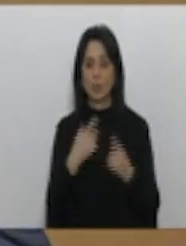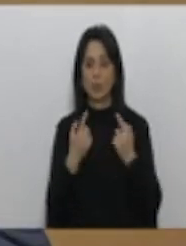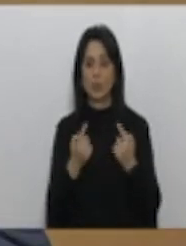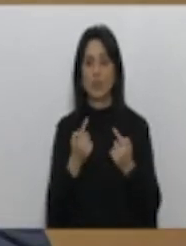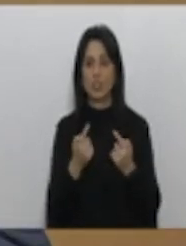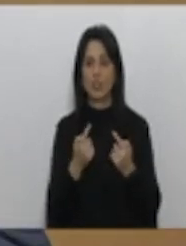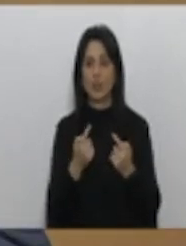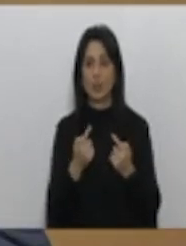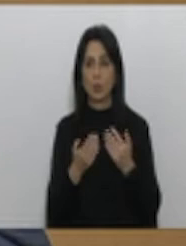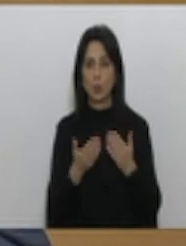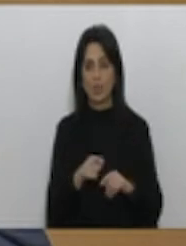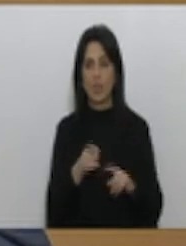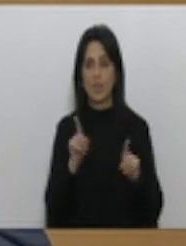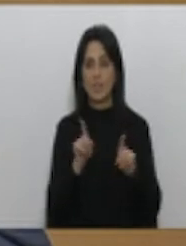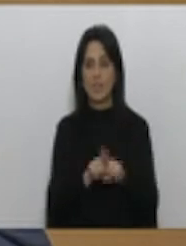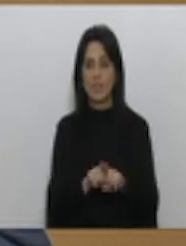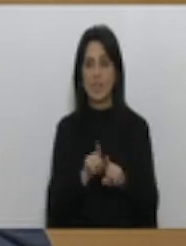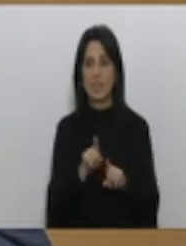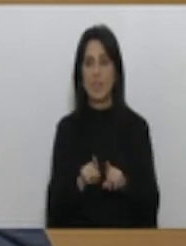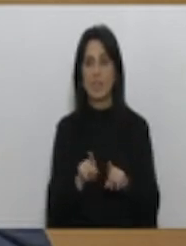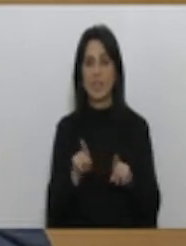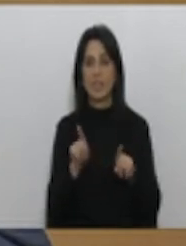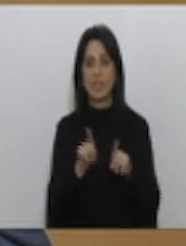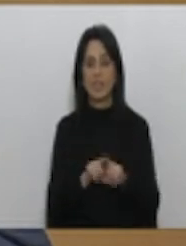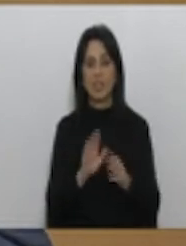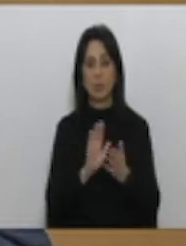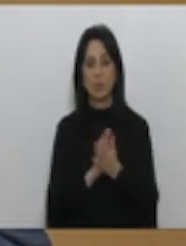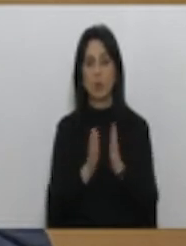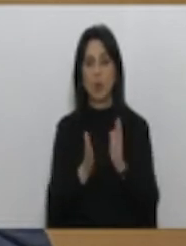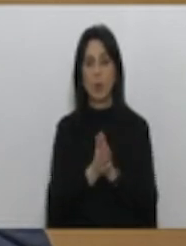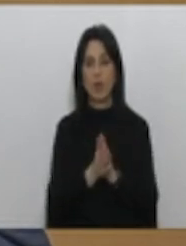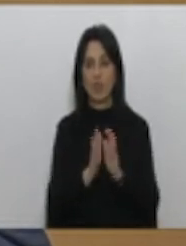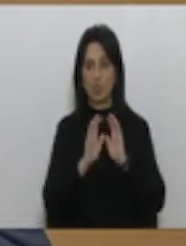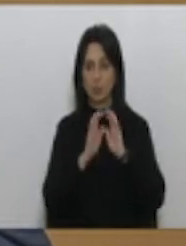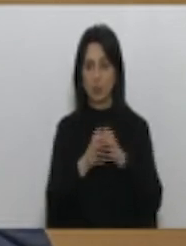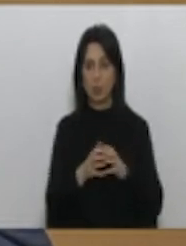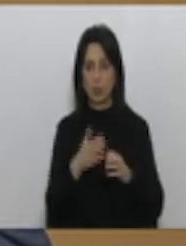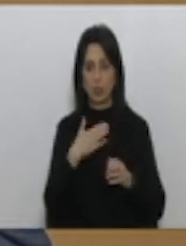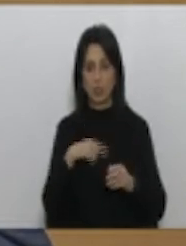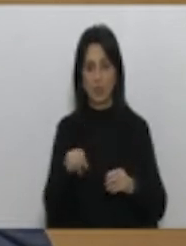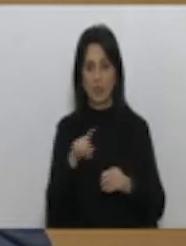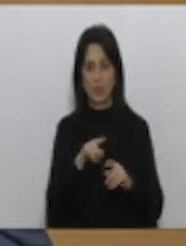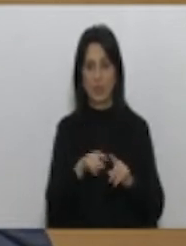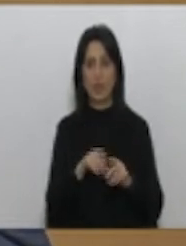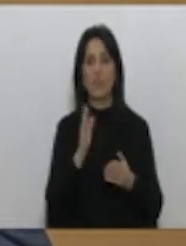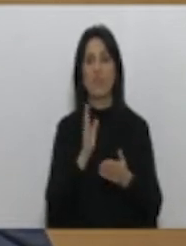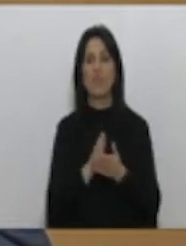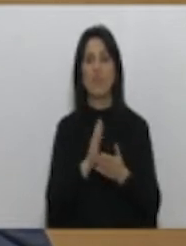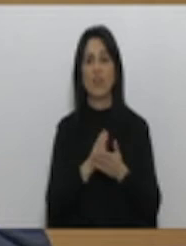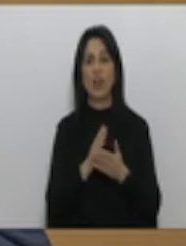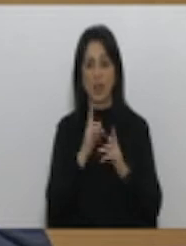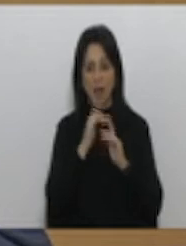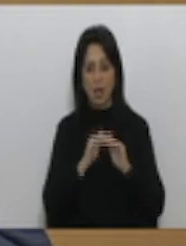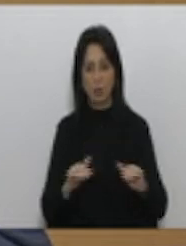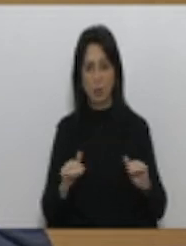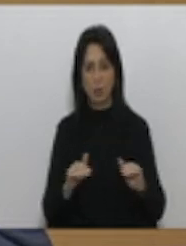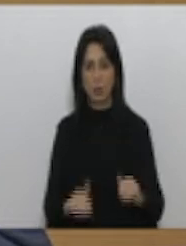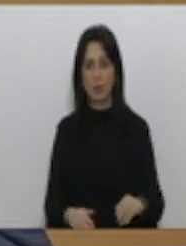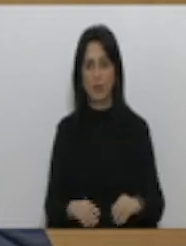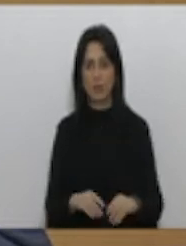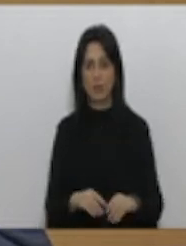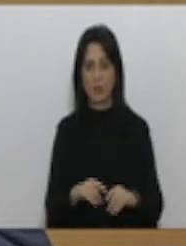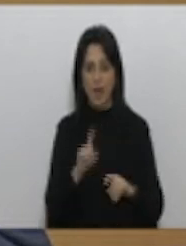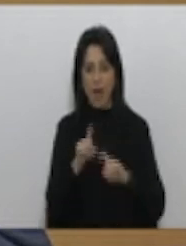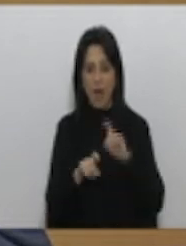უმნიშვნელოვანესი? თუ არადა ეს ისეთ მდგომარეობაშია მთელი მსოფლიო და ჩვენ ვართ გაჩუმებული.